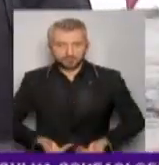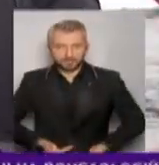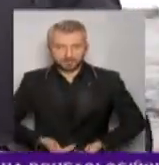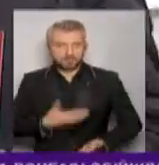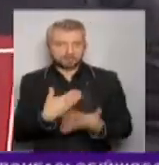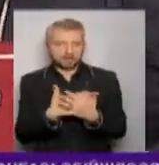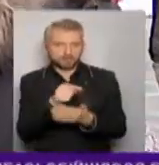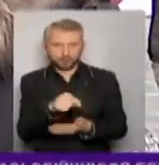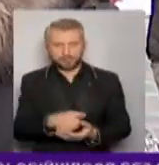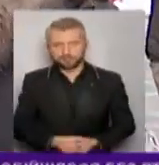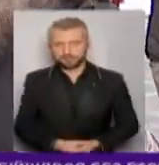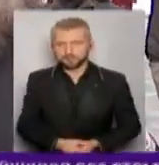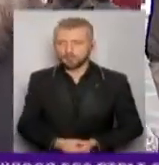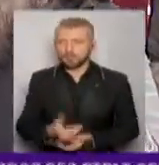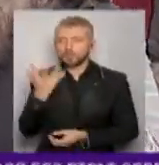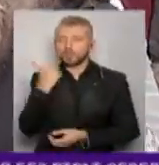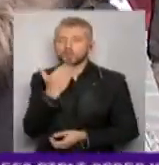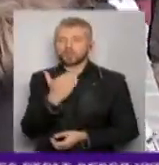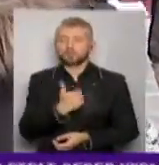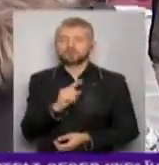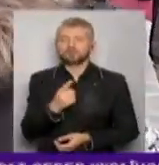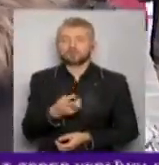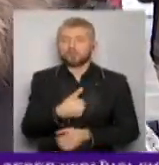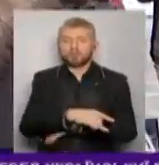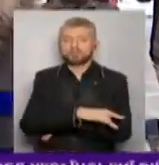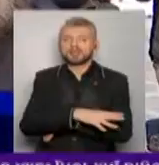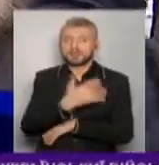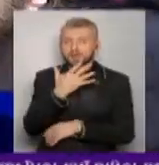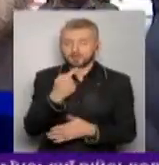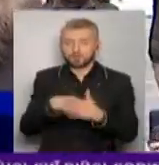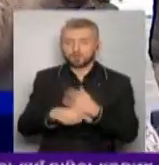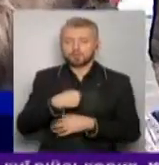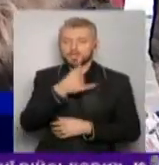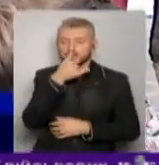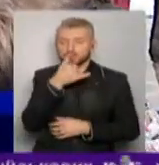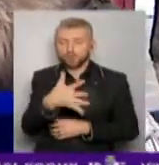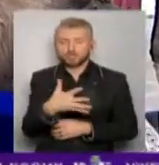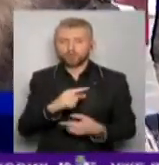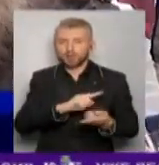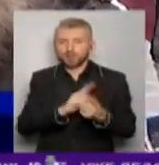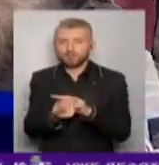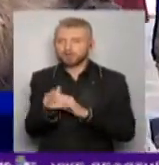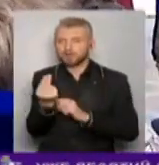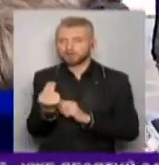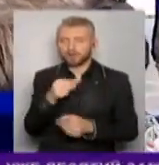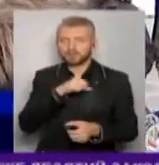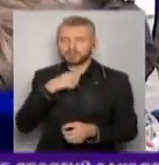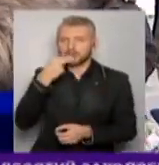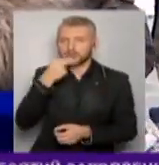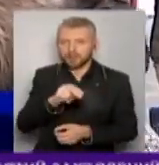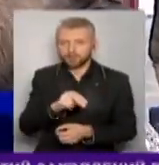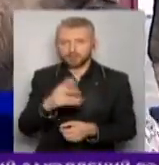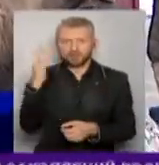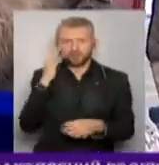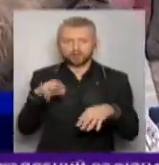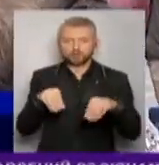підприємцям. Коли запитує, чому ми бідна нація, тому що ми не можемо капіталізувати найкращі